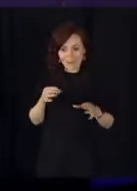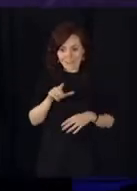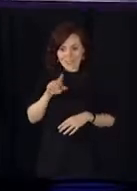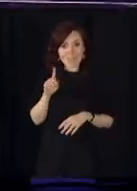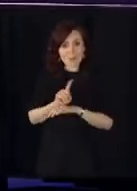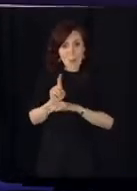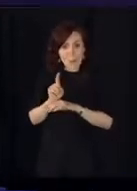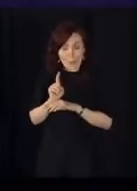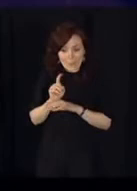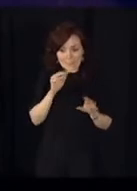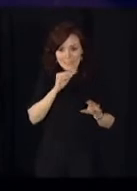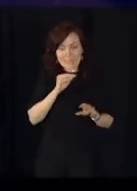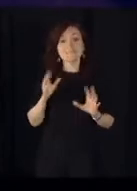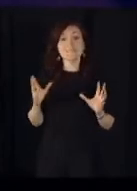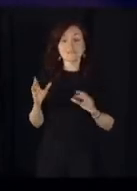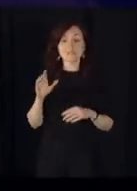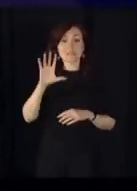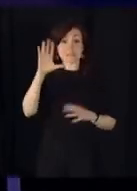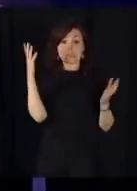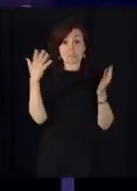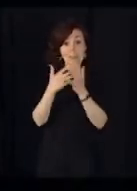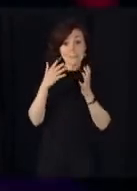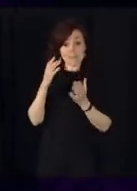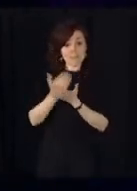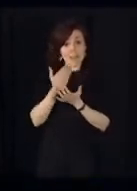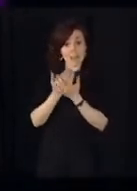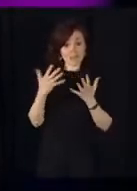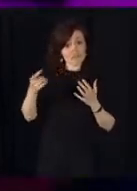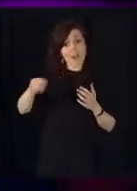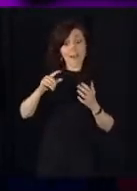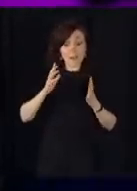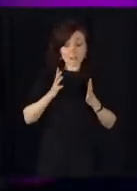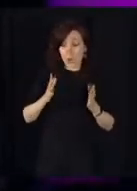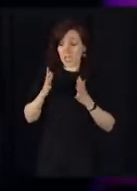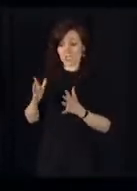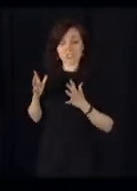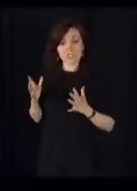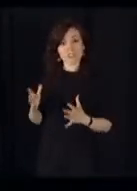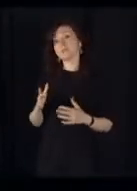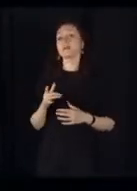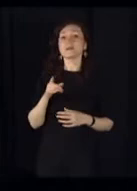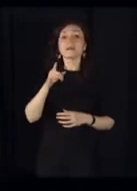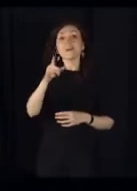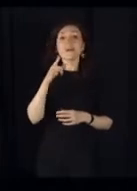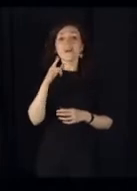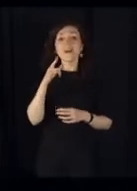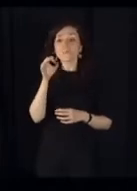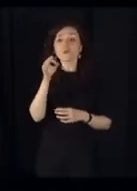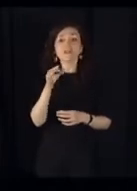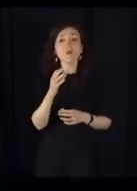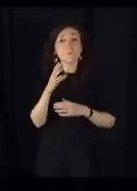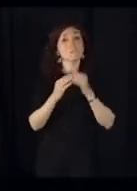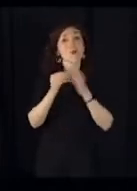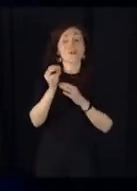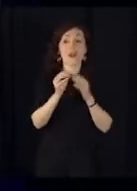SNCF, 5000 salariés se sont déjà engagés et on a vu bondir leur indice du bonheur. C'est